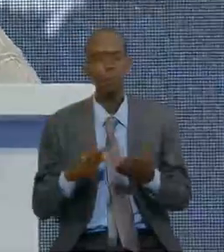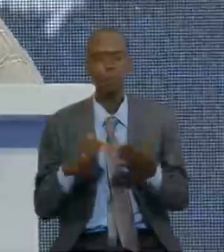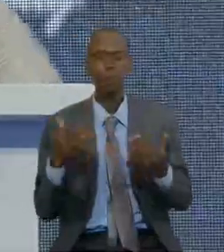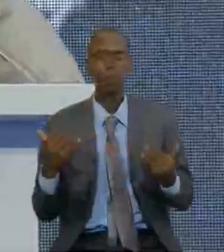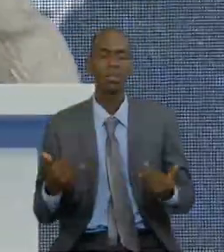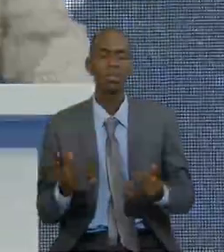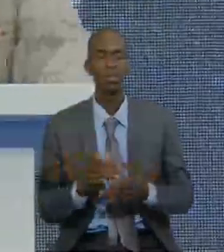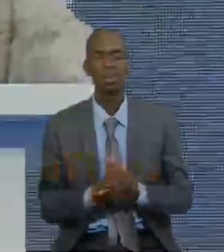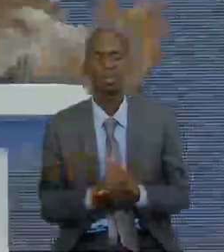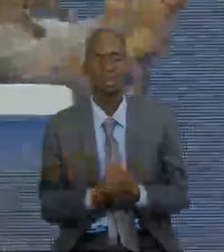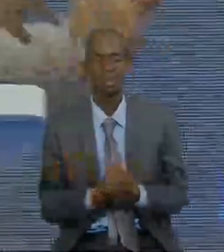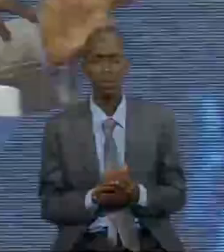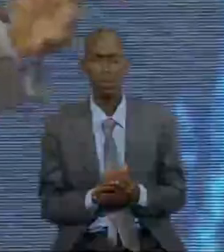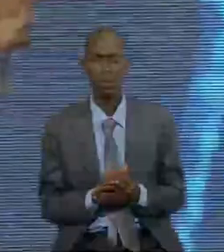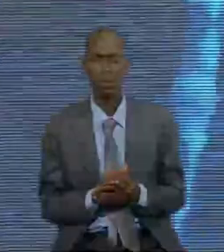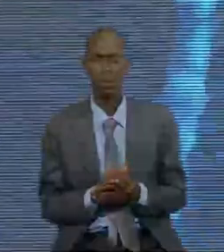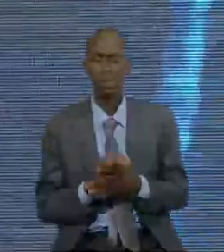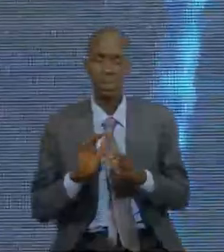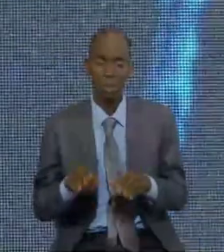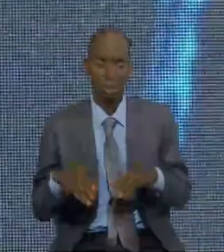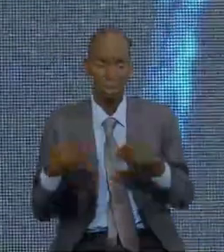sont pardonnés